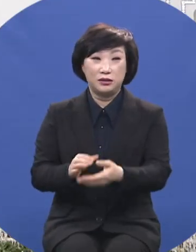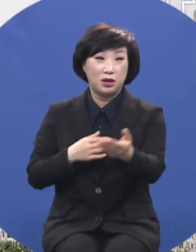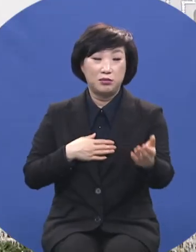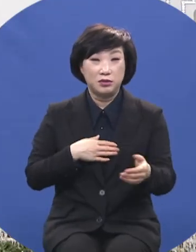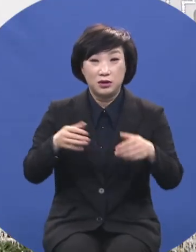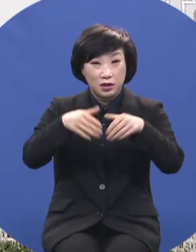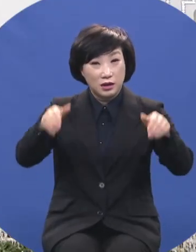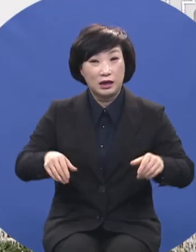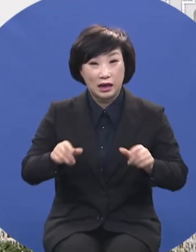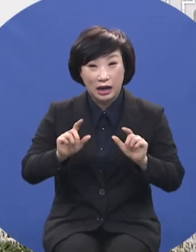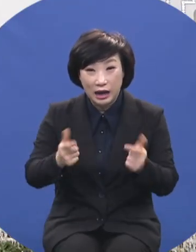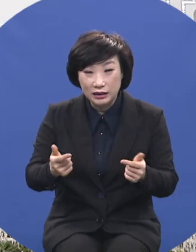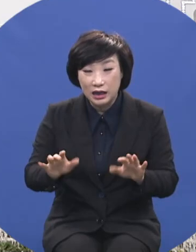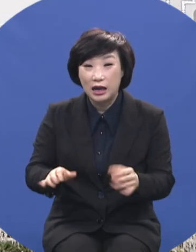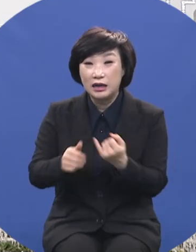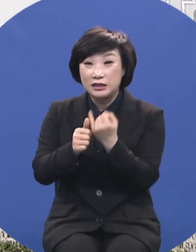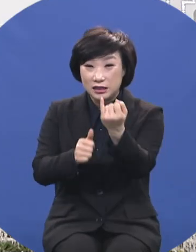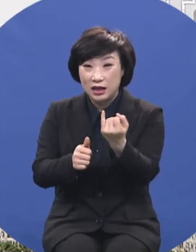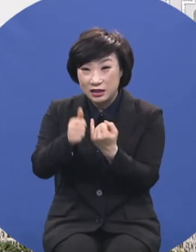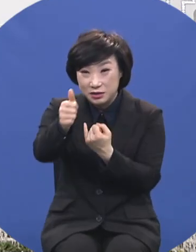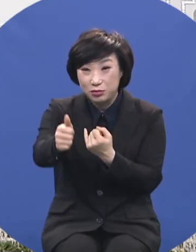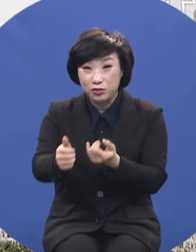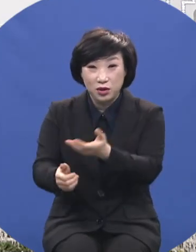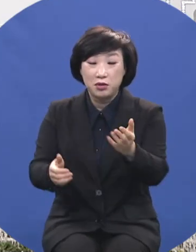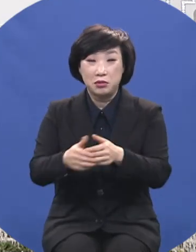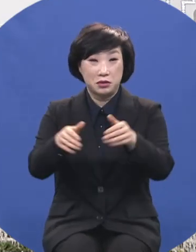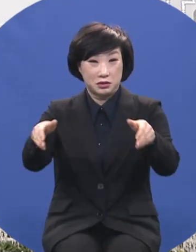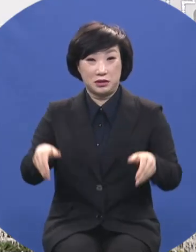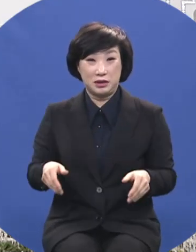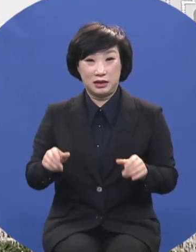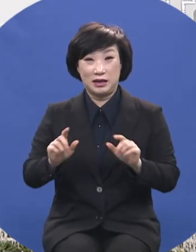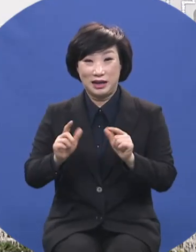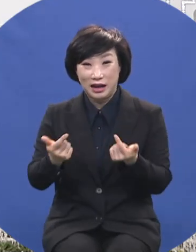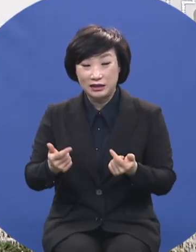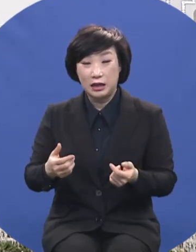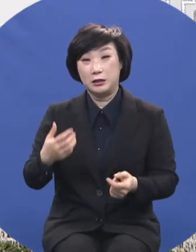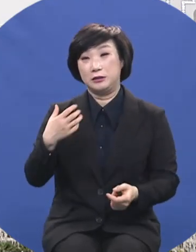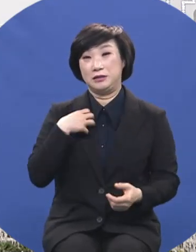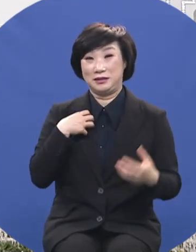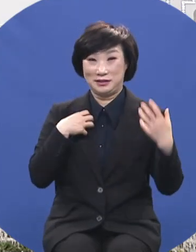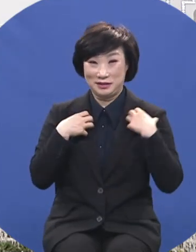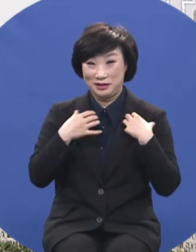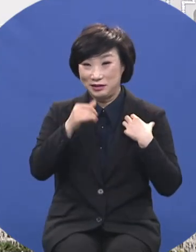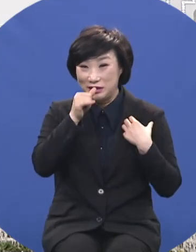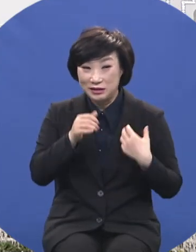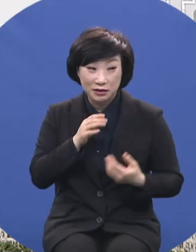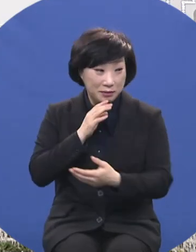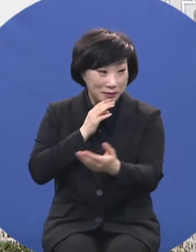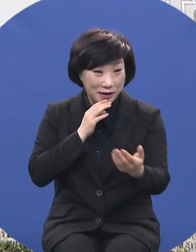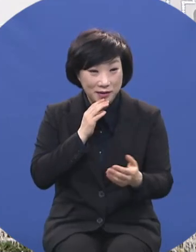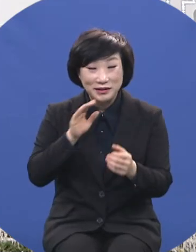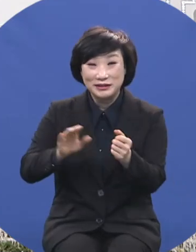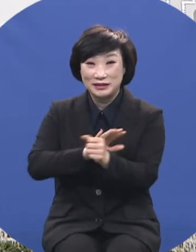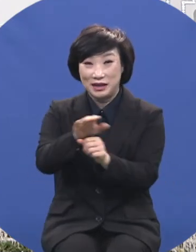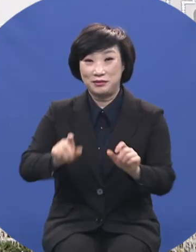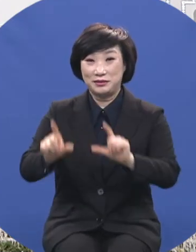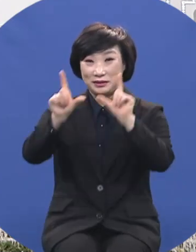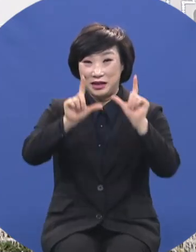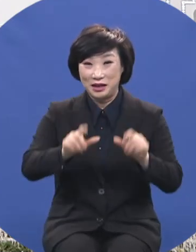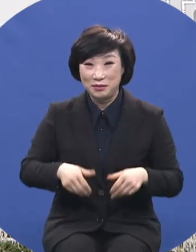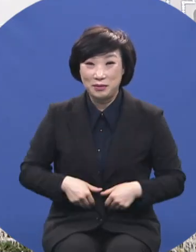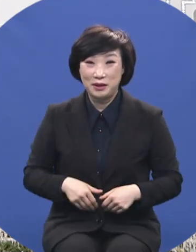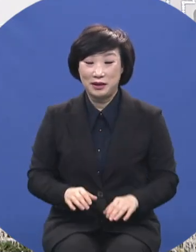아니오. 신랑과 신부는 사무적으로 사는 게 아니오. 책임을 짓고 사는 것이오. 사랑하면 사는